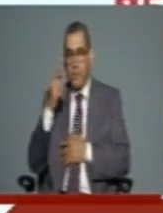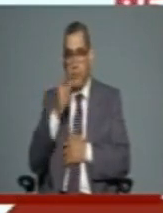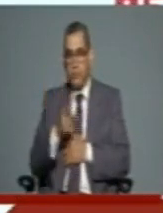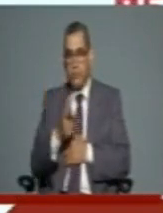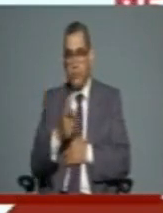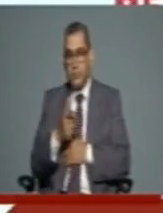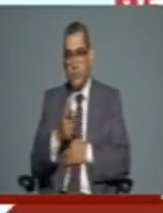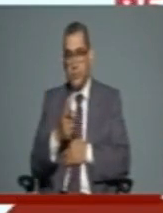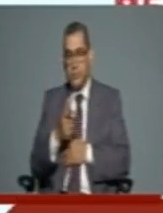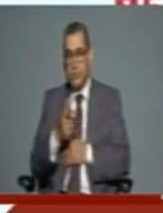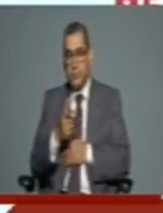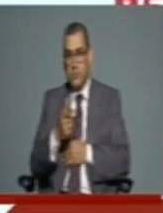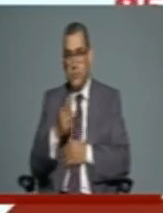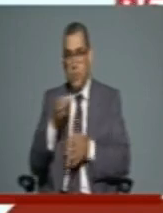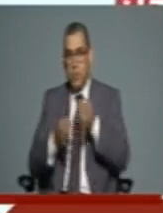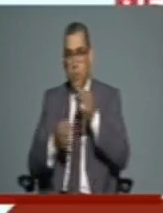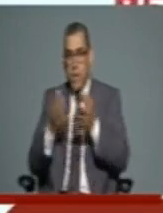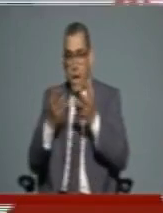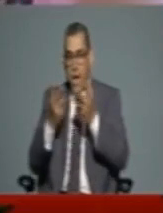الموازنة المحطوطة